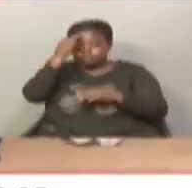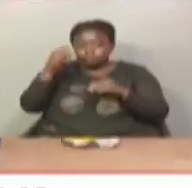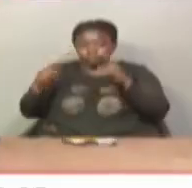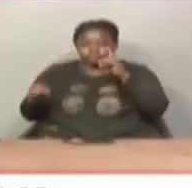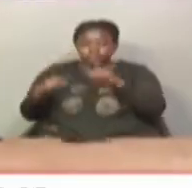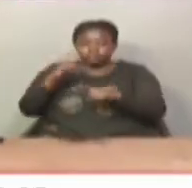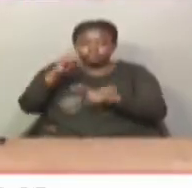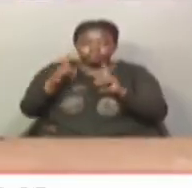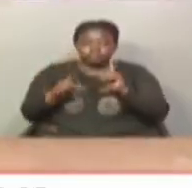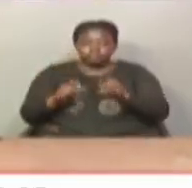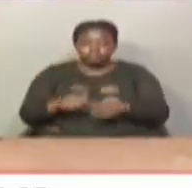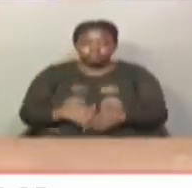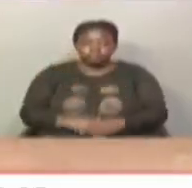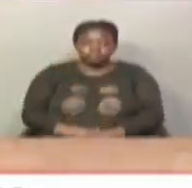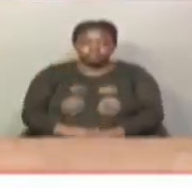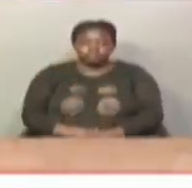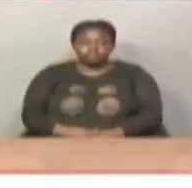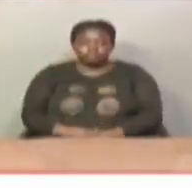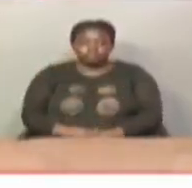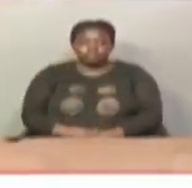Ebigezo